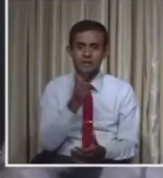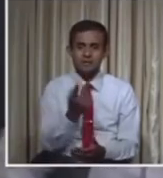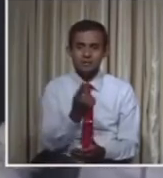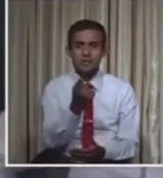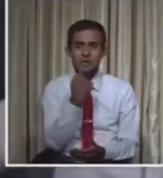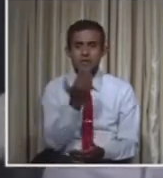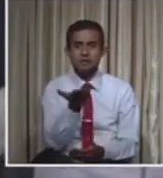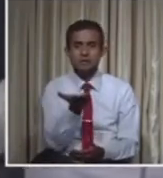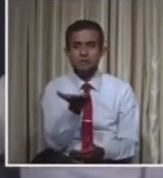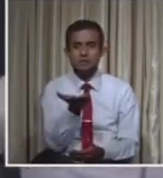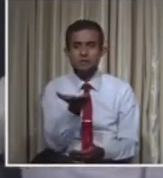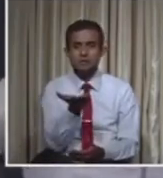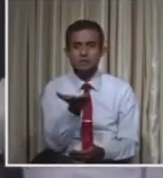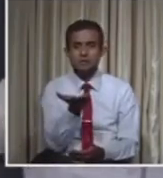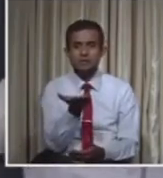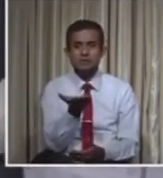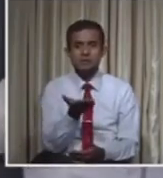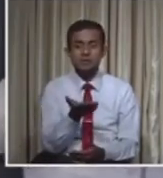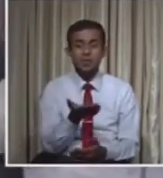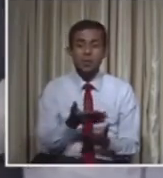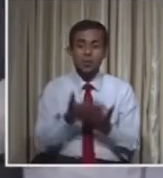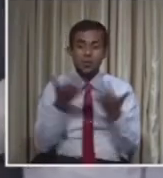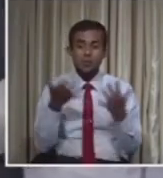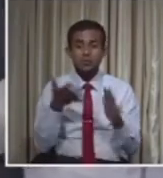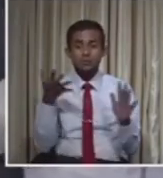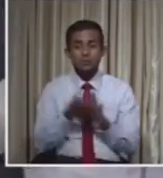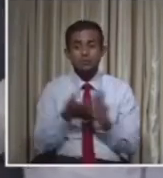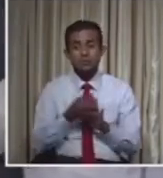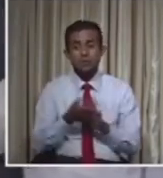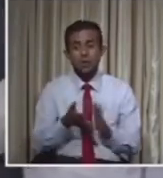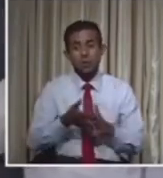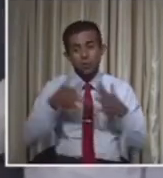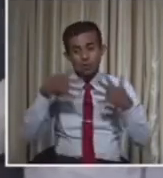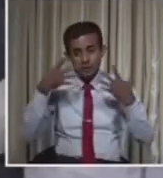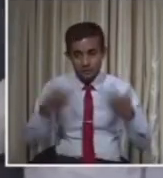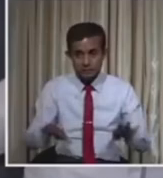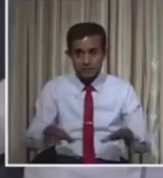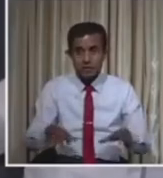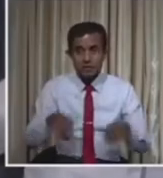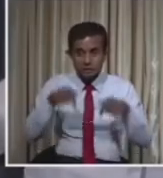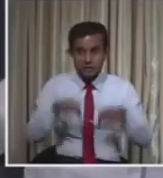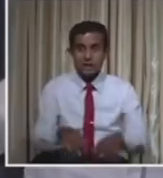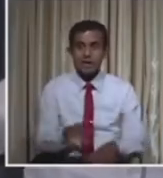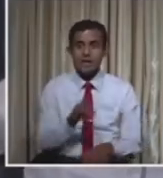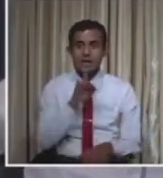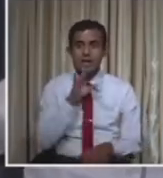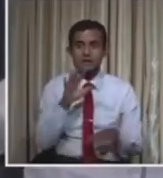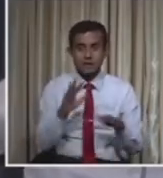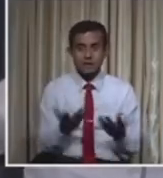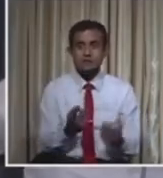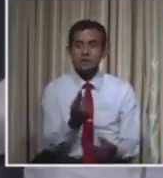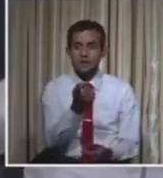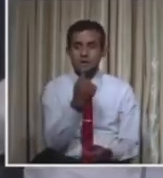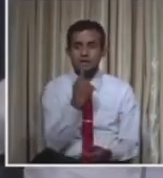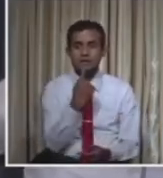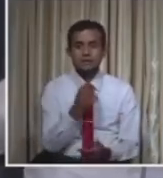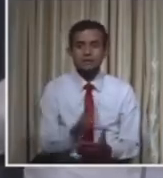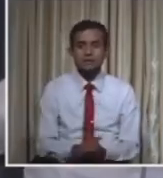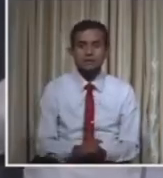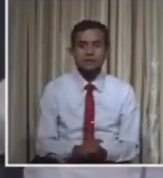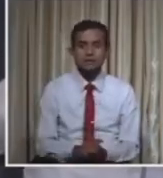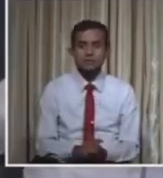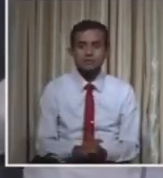කියනවනේ කරන්න තියන දහජරා වැඩ තුප්පයි වැඩ ඔක්කොම කළා දැන් ලැජ්ජ නැතුව කියනවා ලැජ්ජ නැතුව ආ